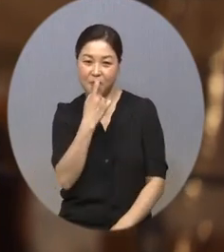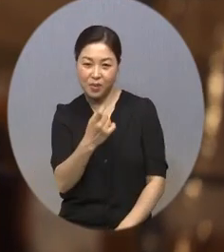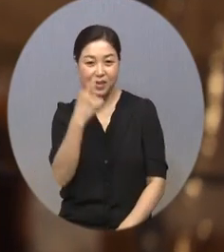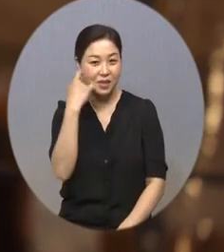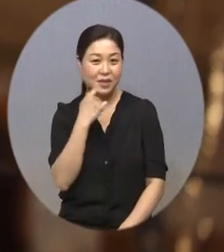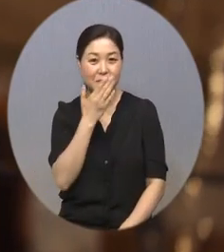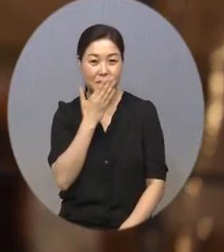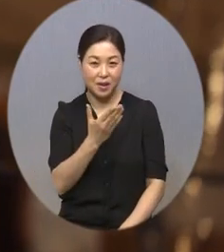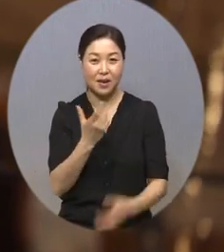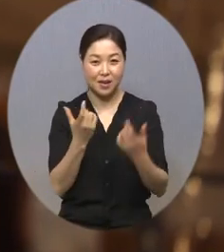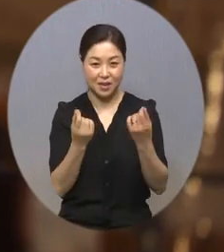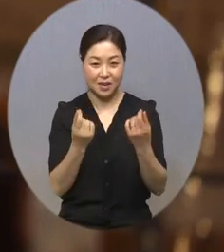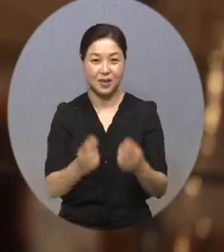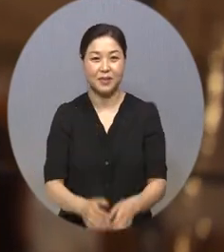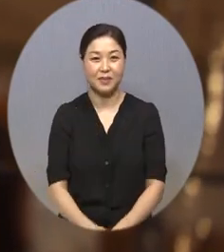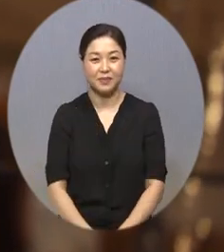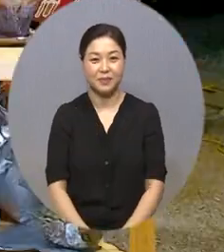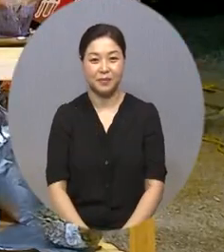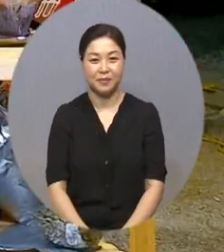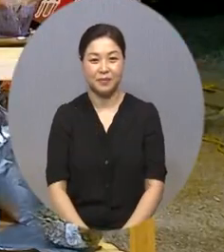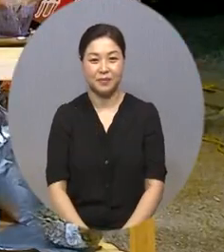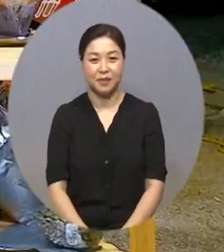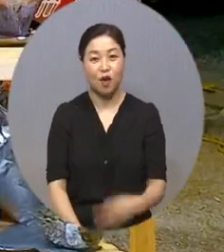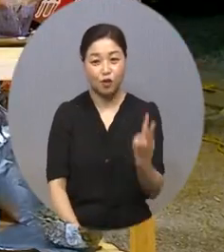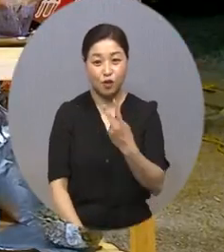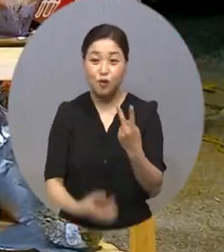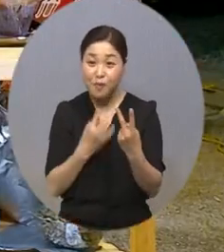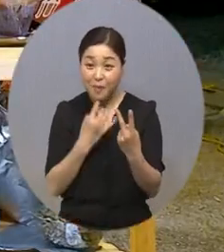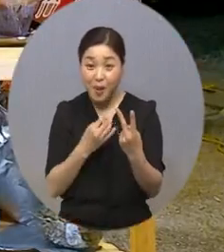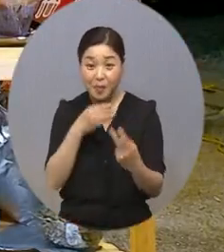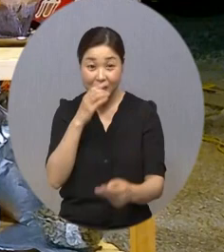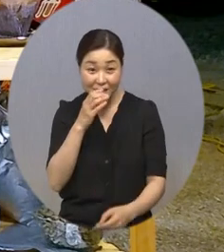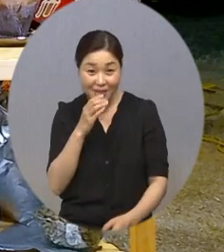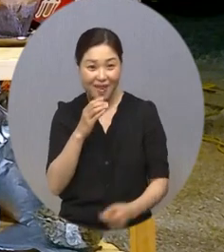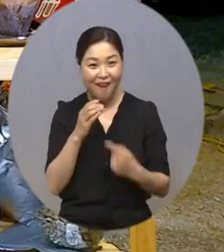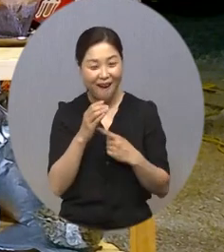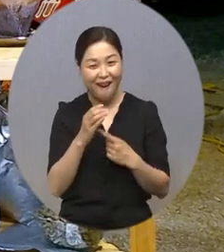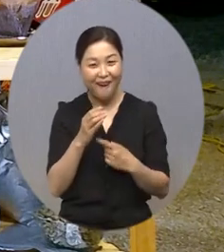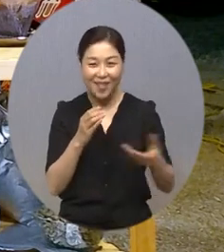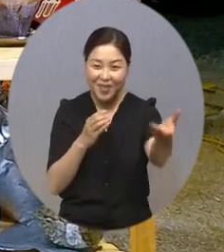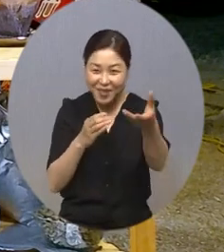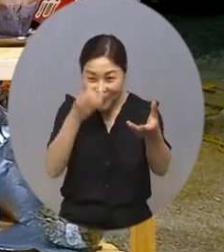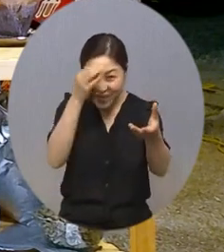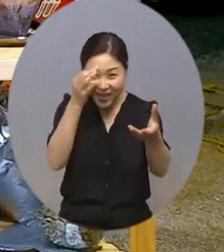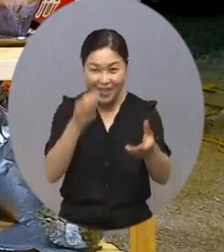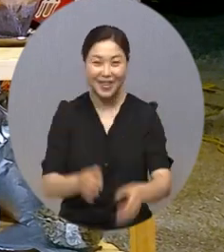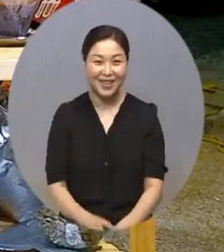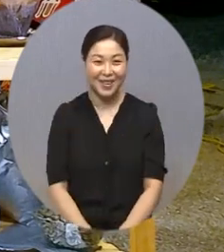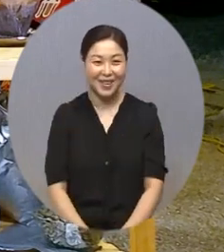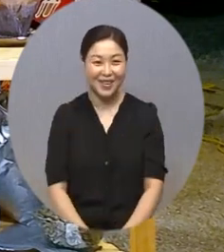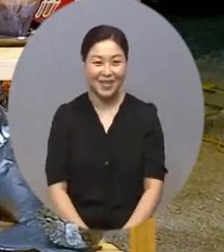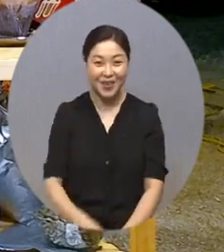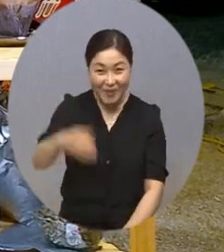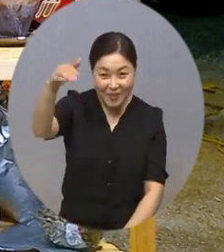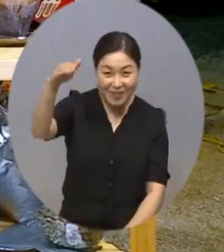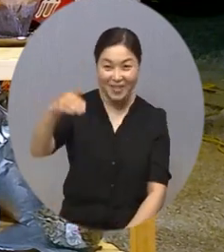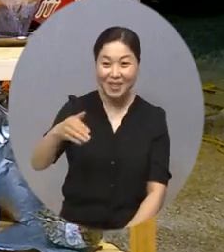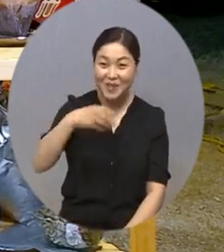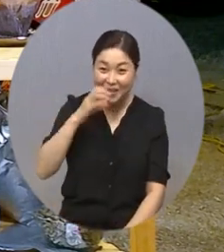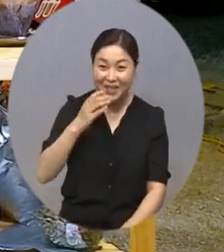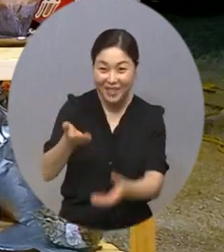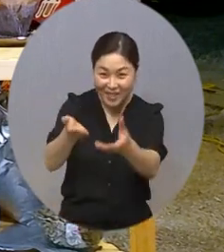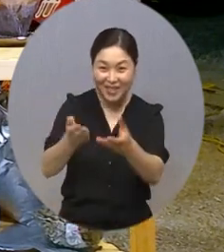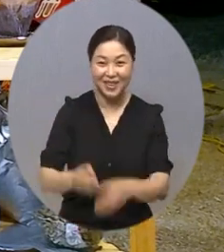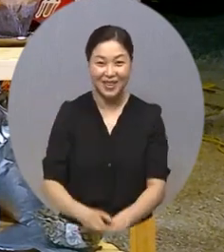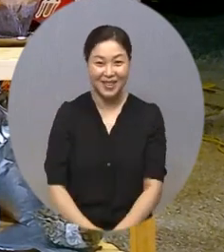것 이 모든 것이 다 먹어 or so of rep *